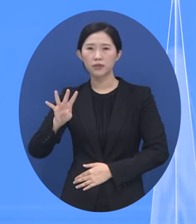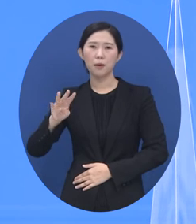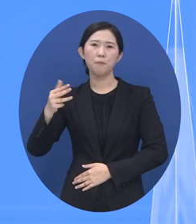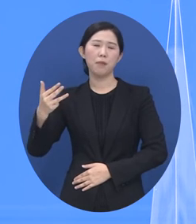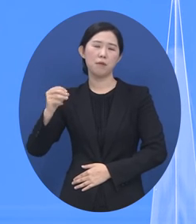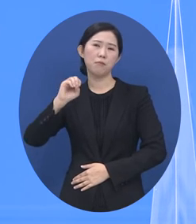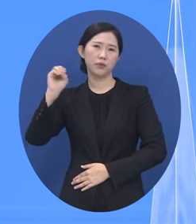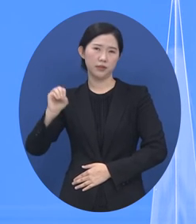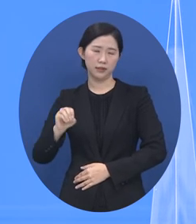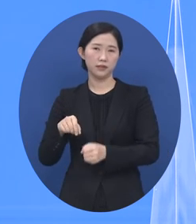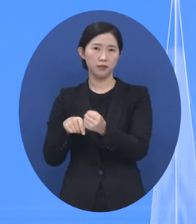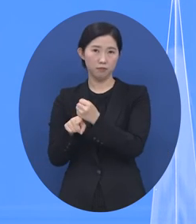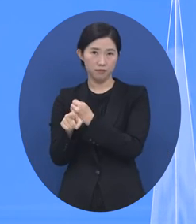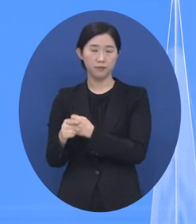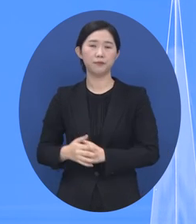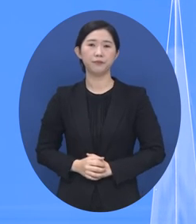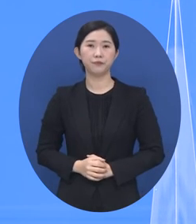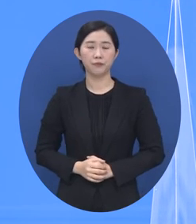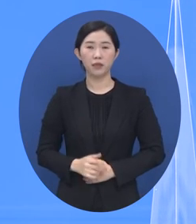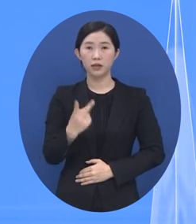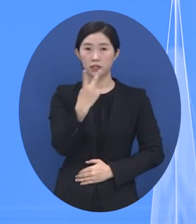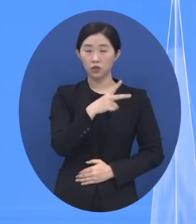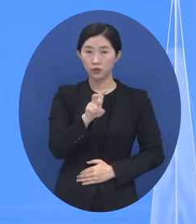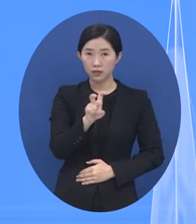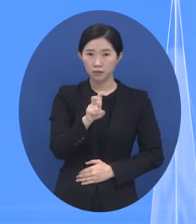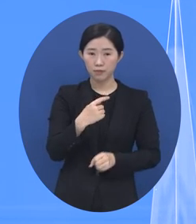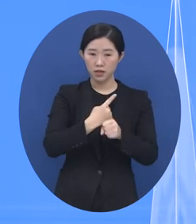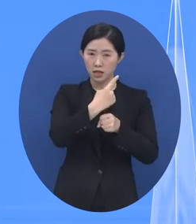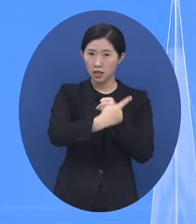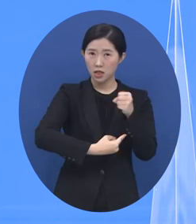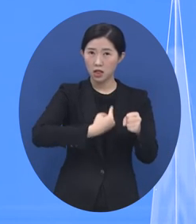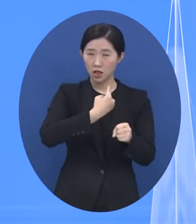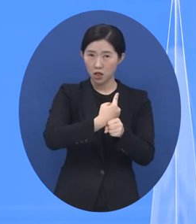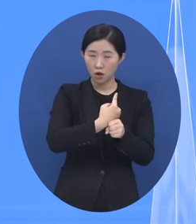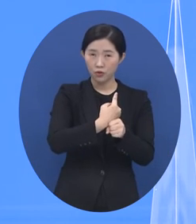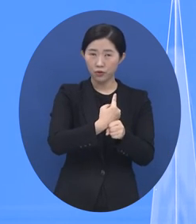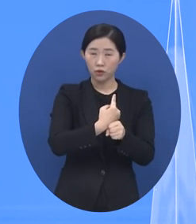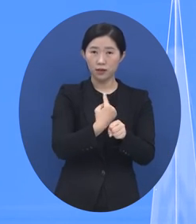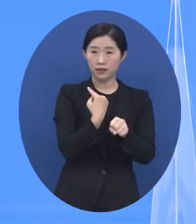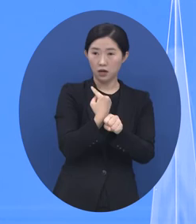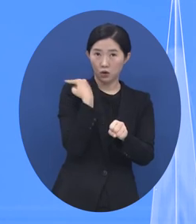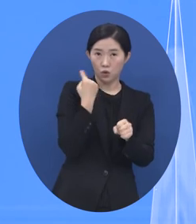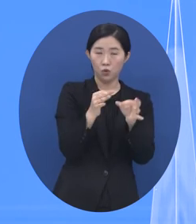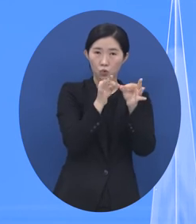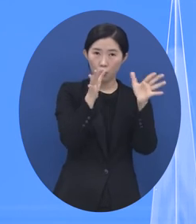0.48%까지 감소했습니다. 2020년 1년 동안